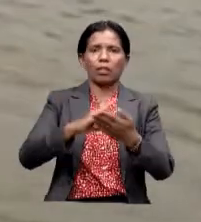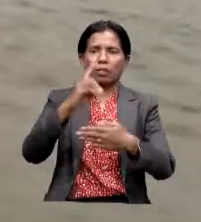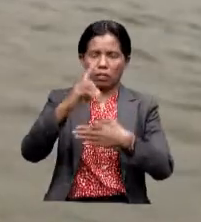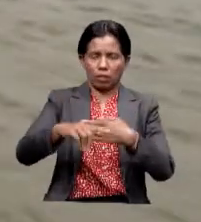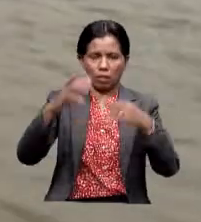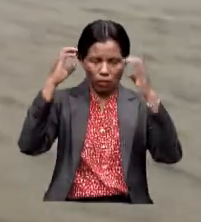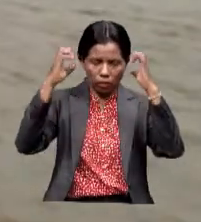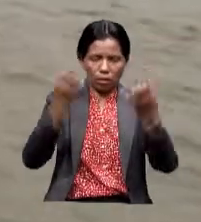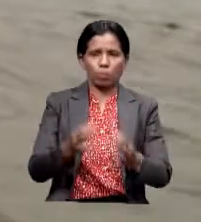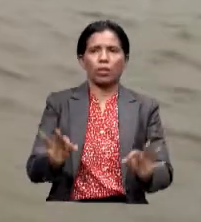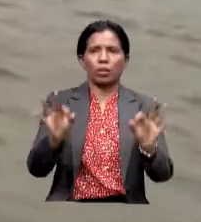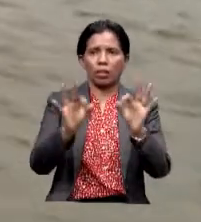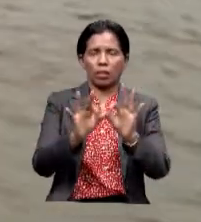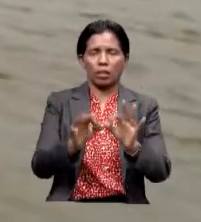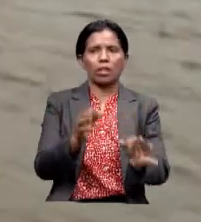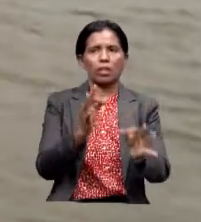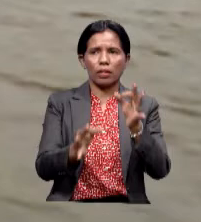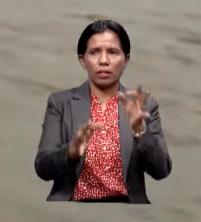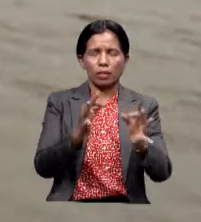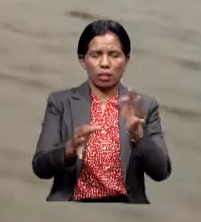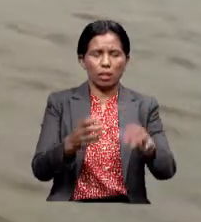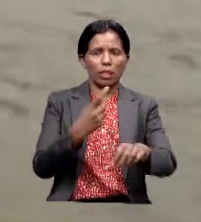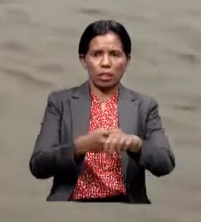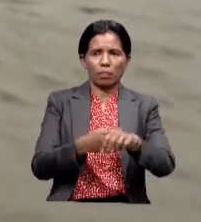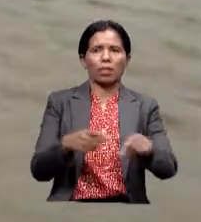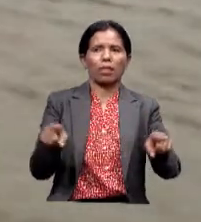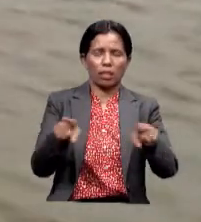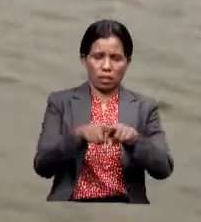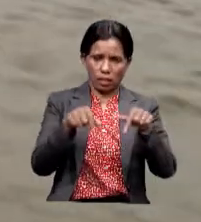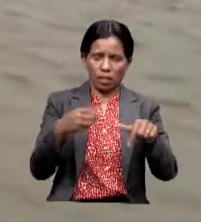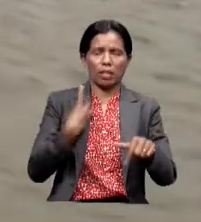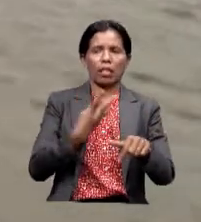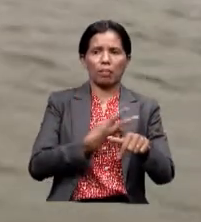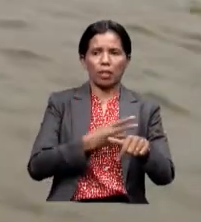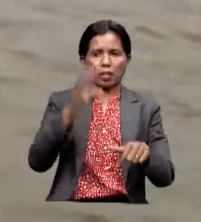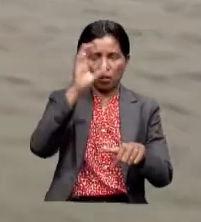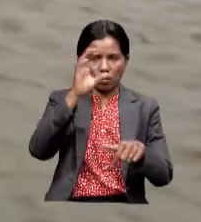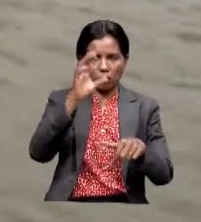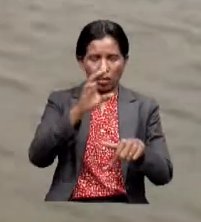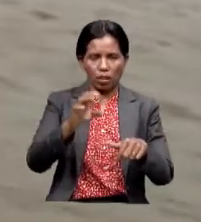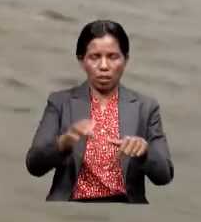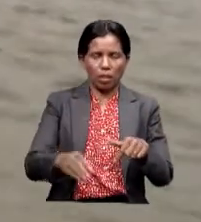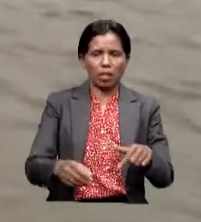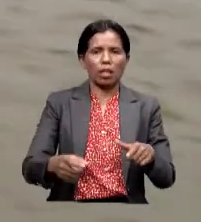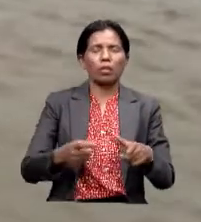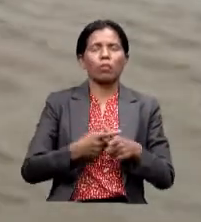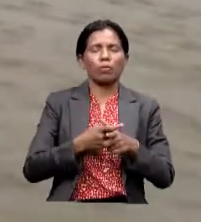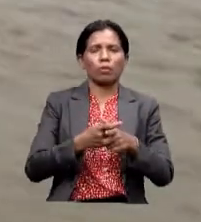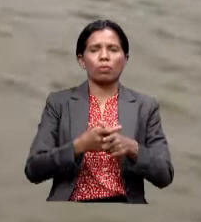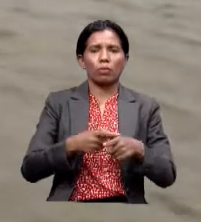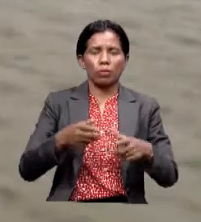importante, karena mesmu ke situ sayur hanya sang emos, kami tinggi buka news, kodi interpasa khusus situ sayur ini. Lalu